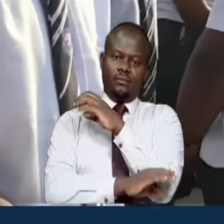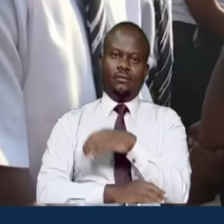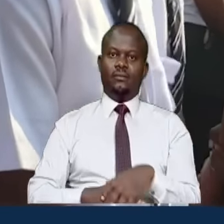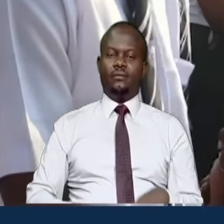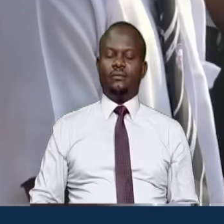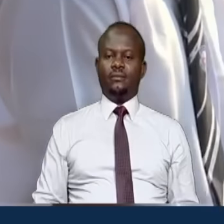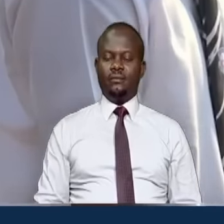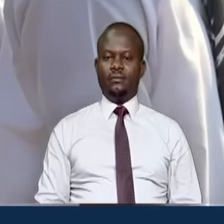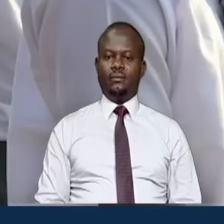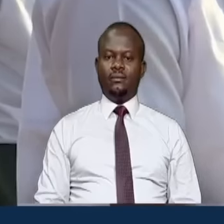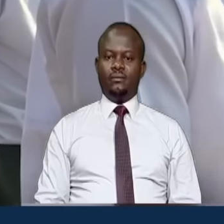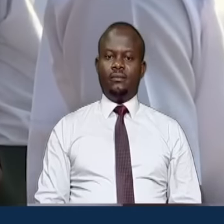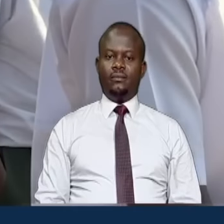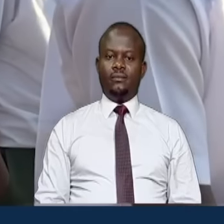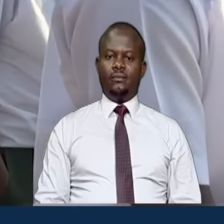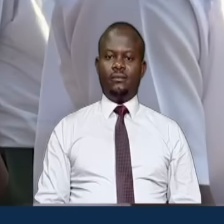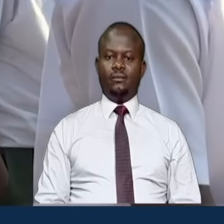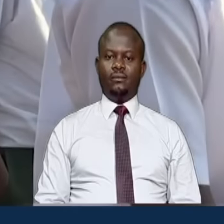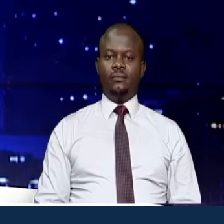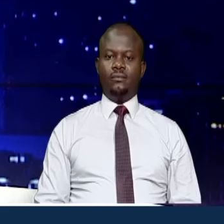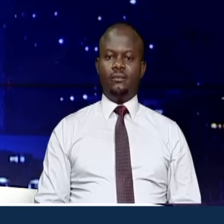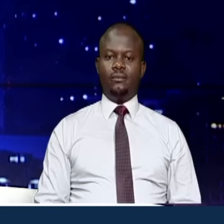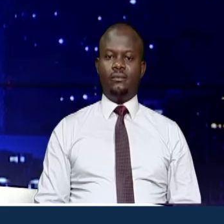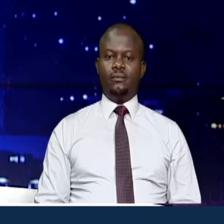Kaberuka mu mujyi wa Kigali.